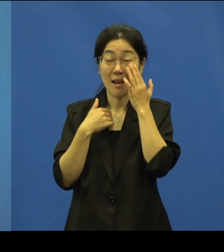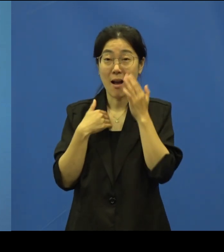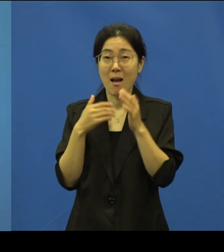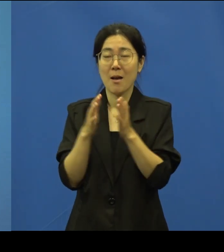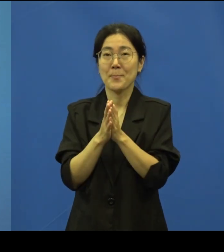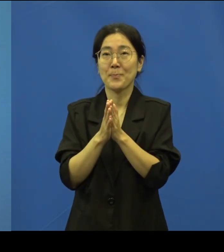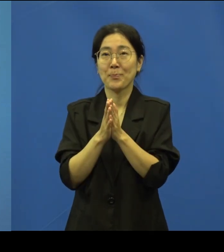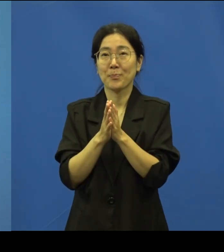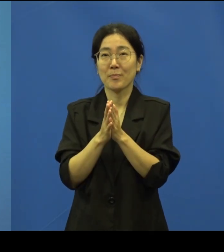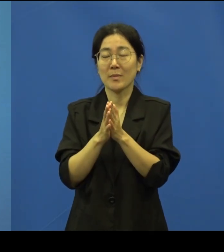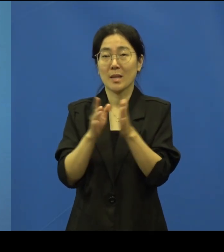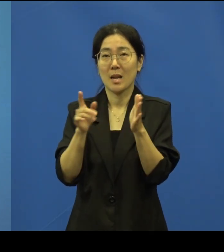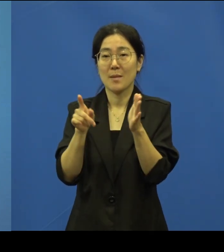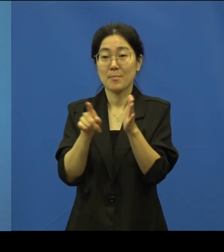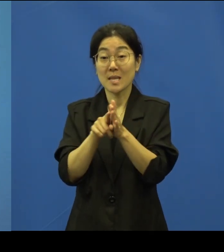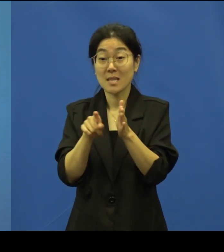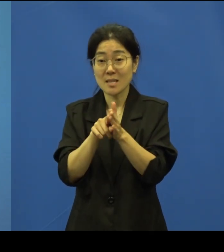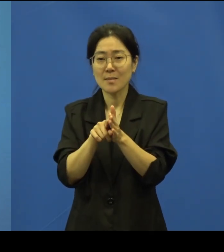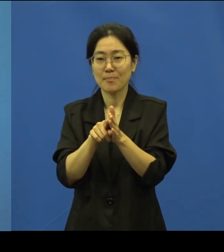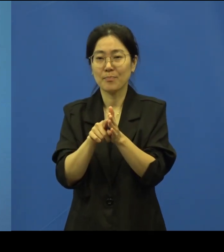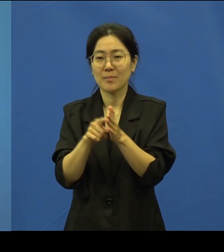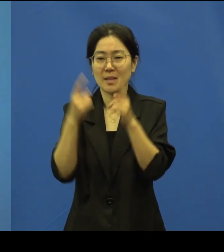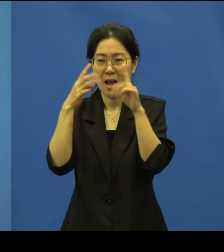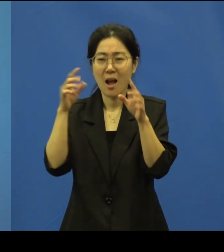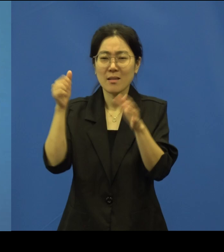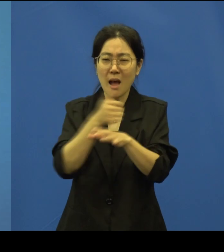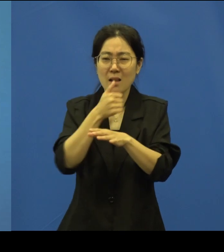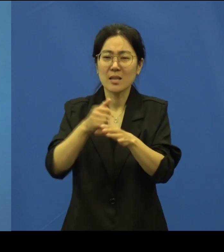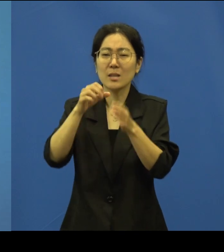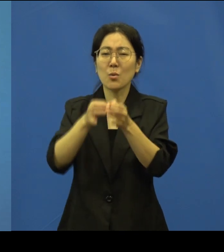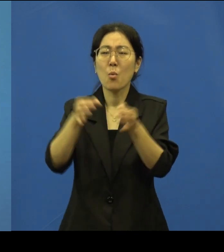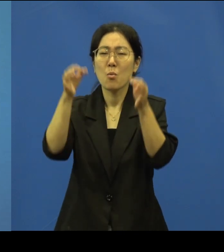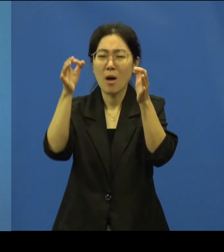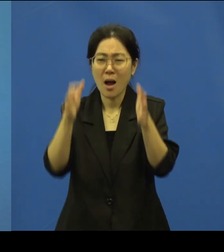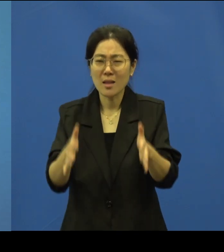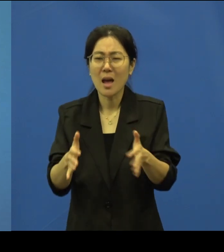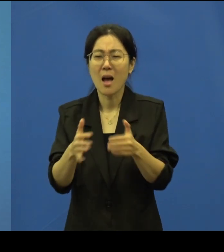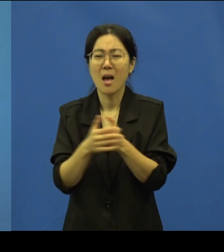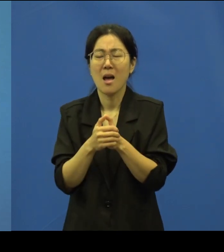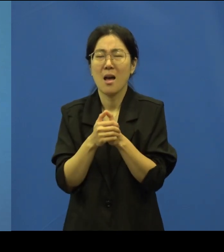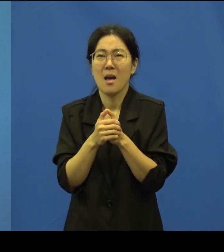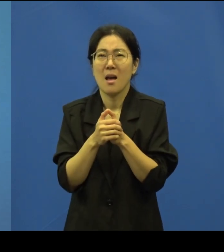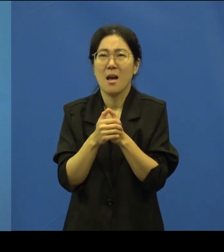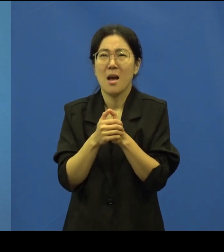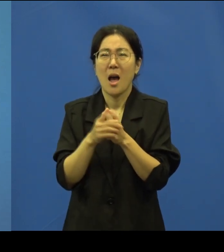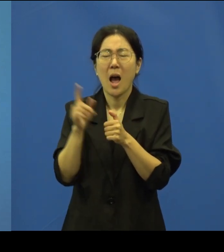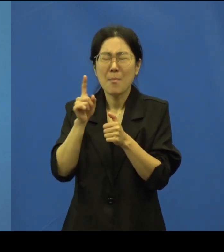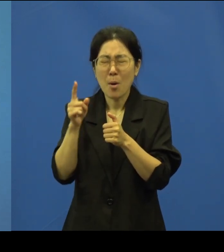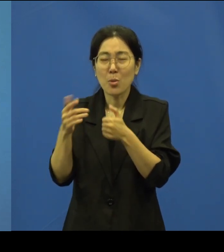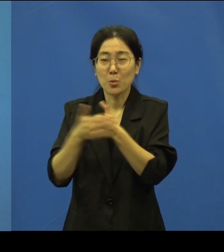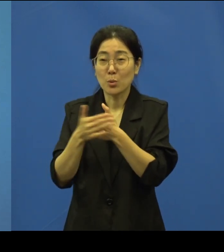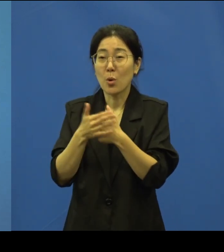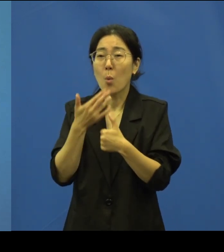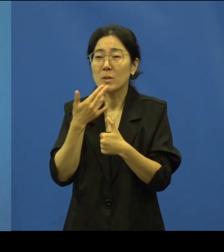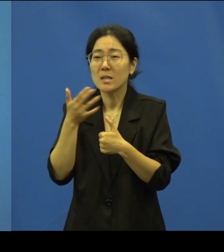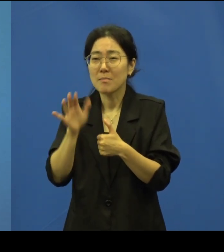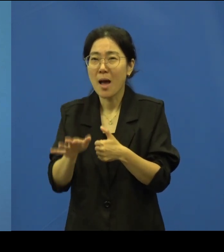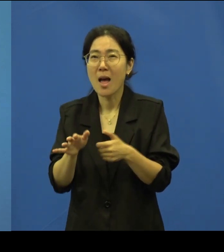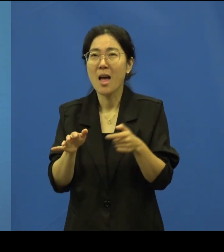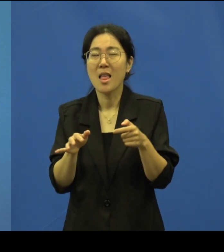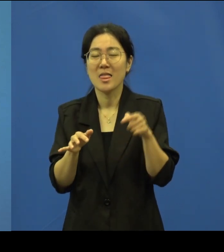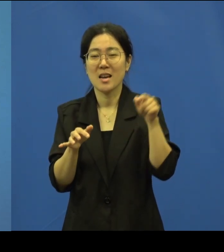하셨는데, 그 고난 속에 기도하시면서 당연히 아들을 위해서 기도하셨겠죠. 매일같이, 지금까지